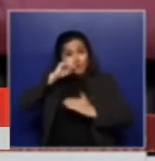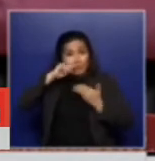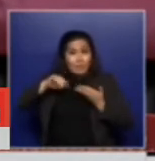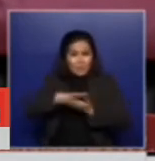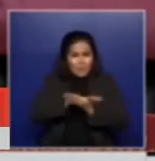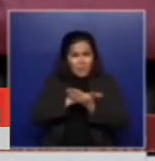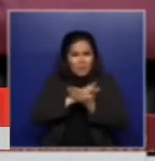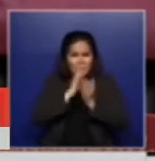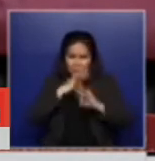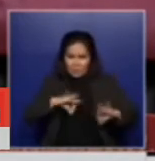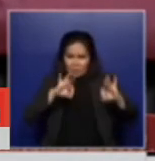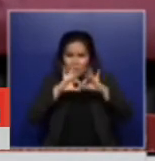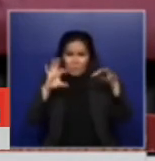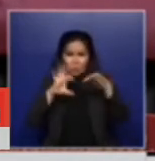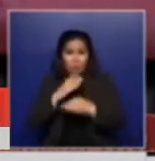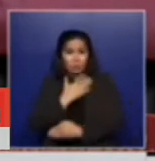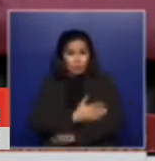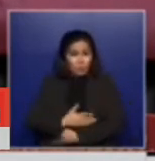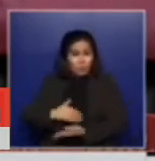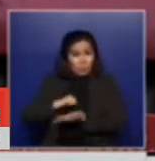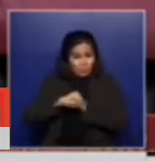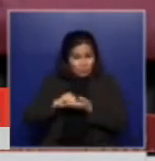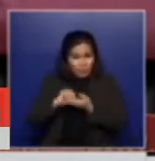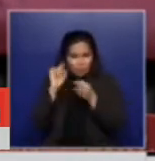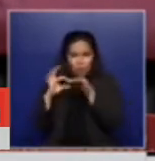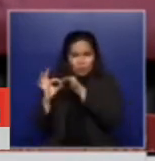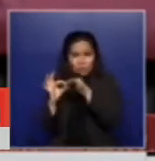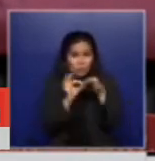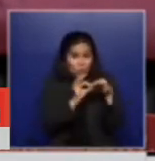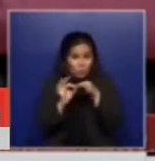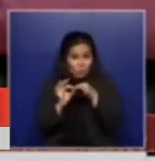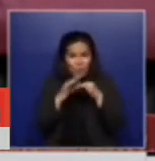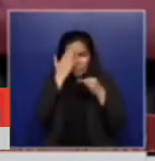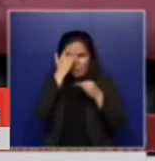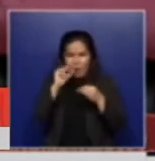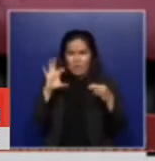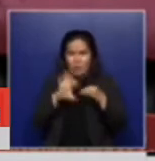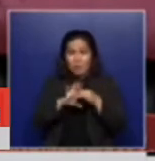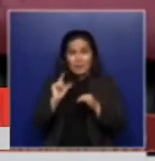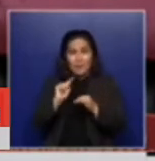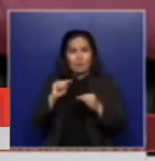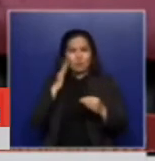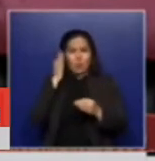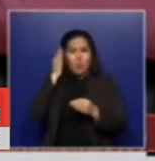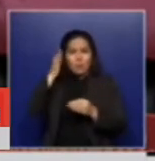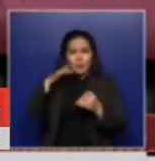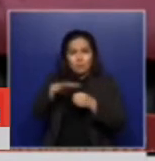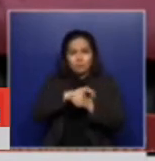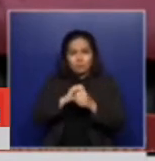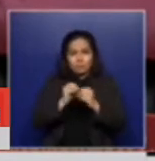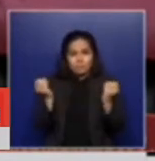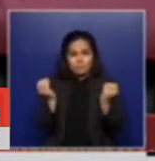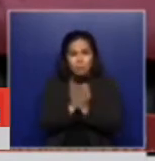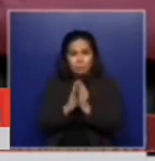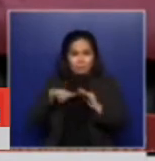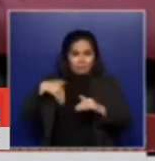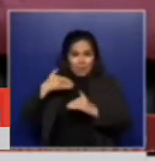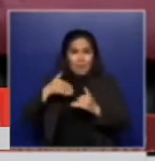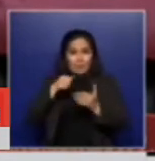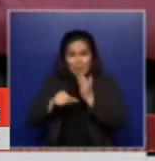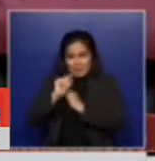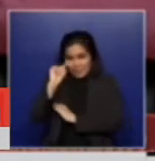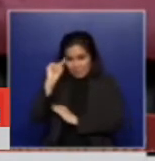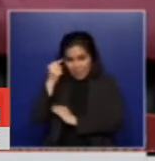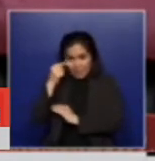อดคล้องกับอุตสาหกรรมในอนาคตที่จะต้องเป็นฐานผลิตภาษีแหล่งใหม่นะครับเรื่องนี้เช่นเดียวกันเ